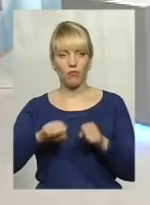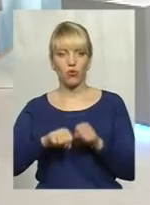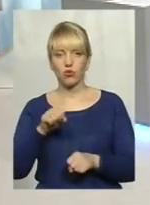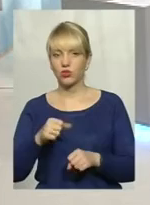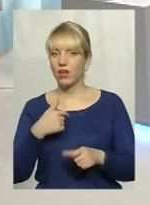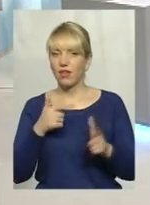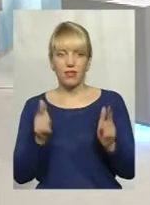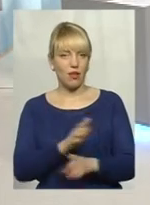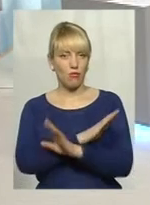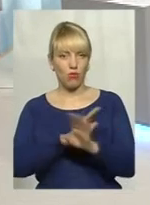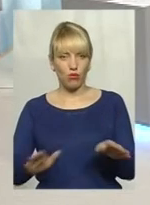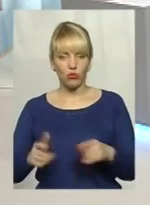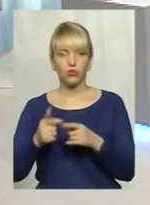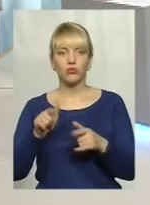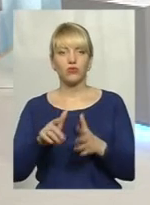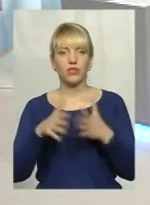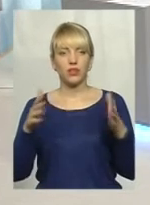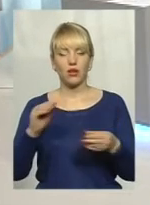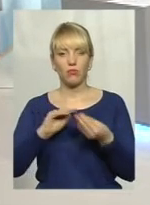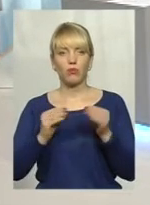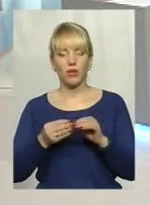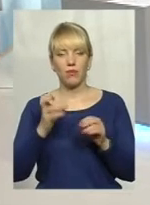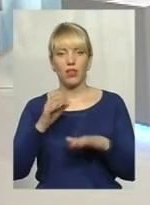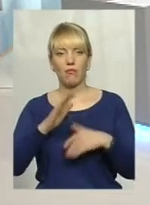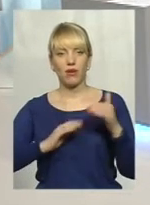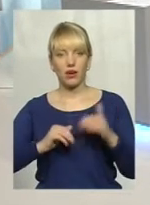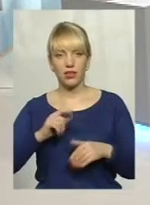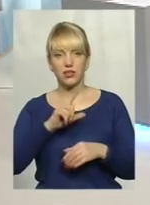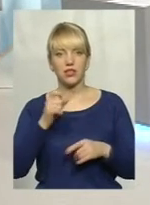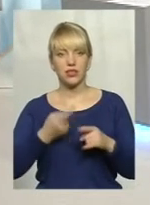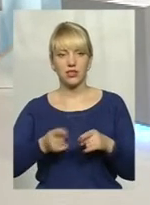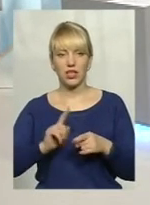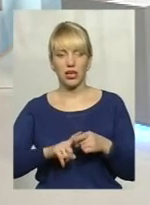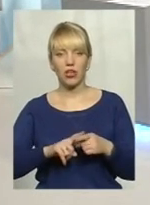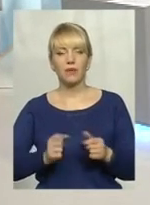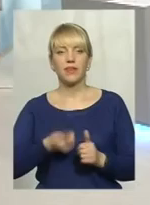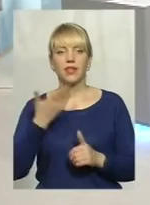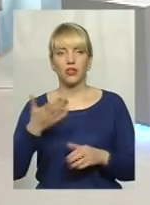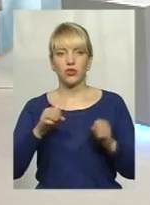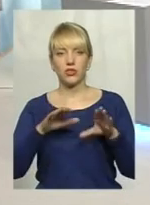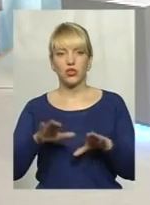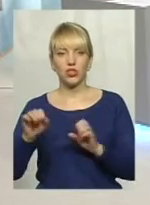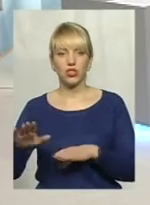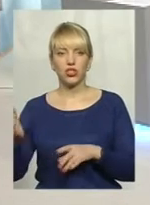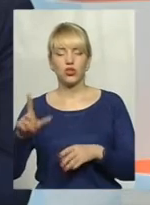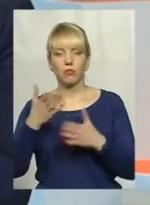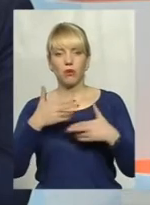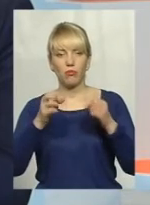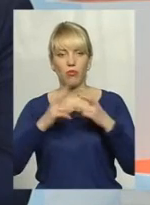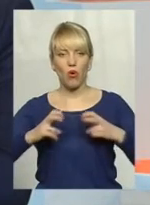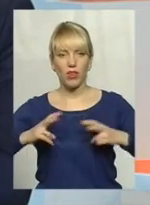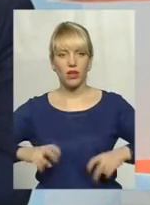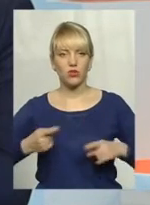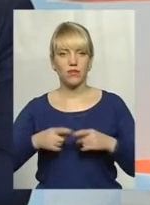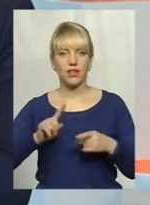погоджуюсь. Тут, скажімо так, велика проблема ще на практиці із тієї кількості рішень, що ми проаналізували,